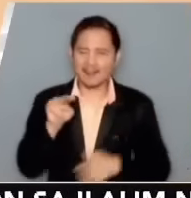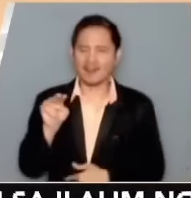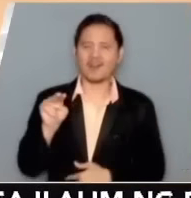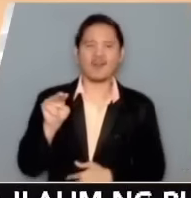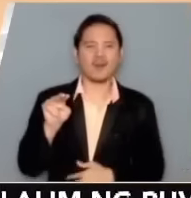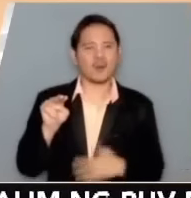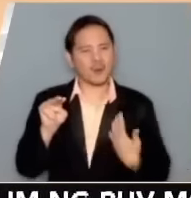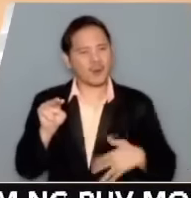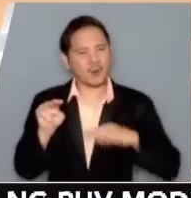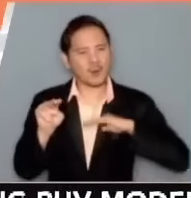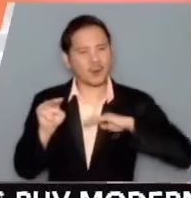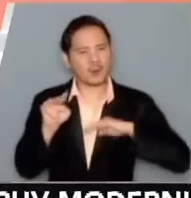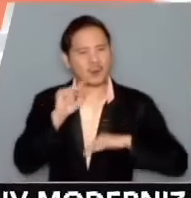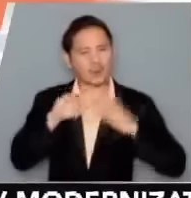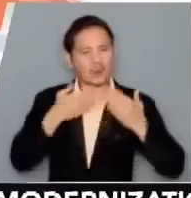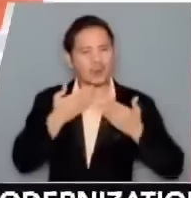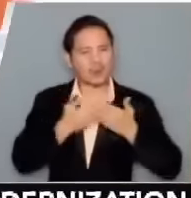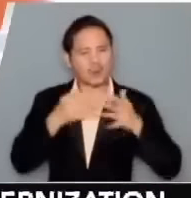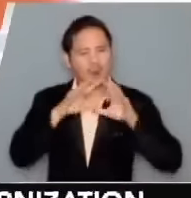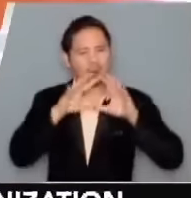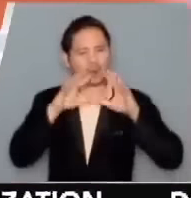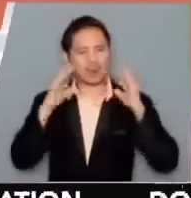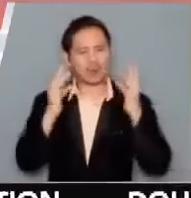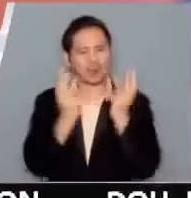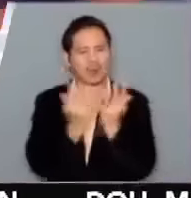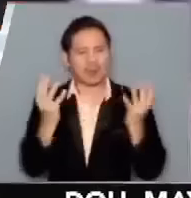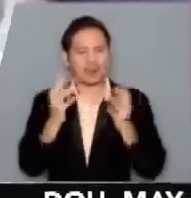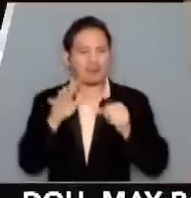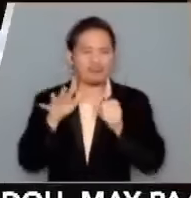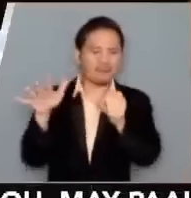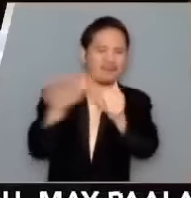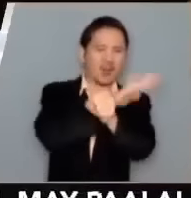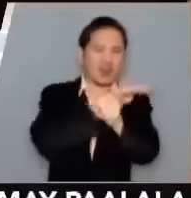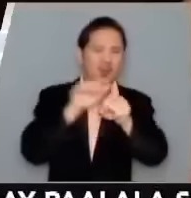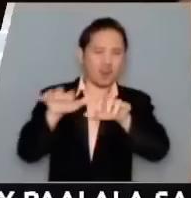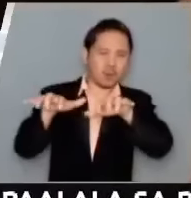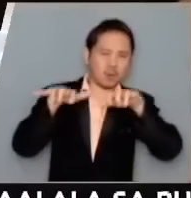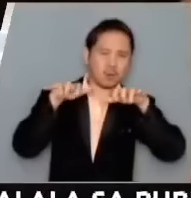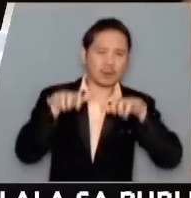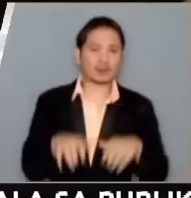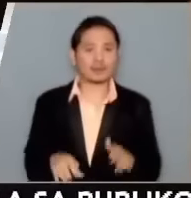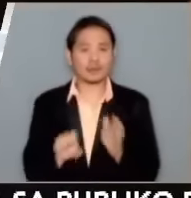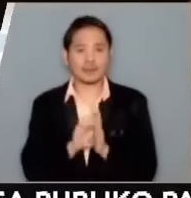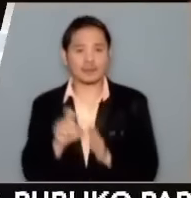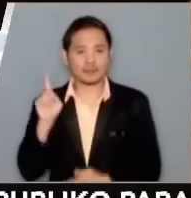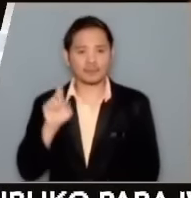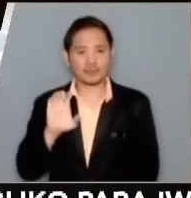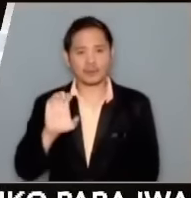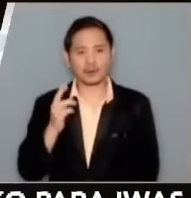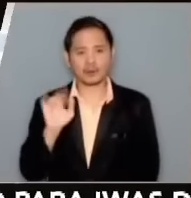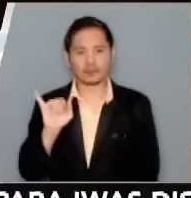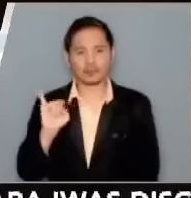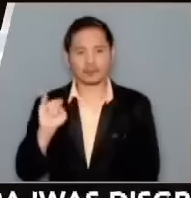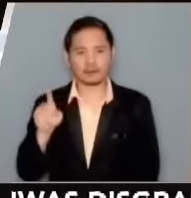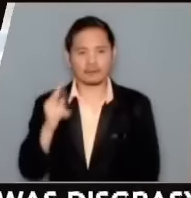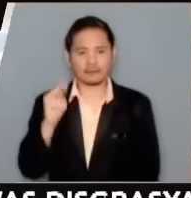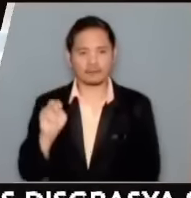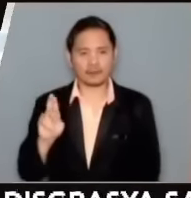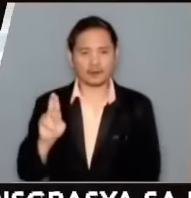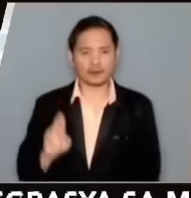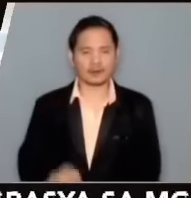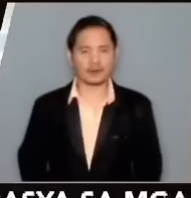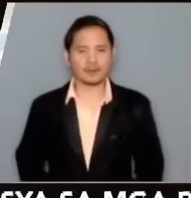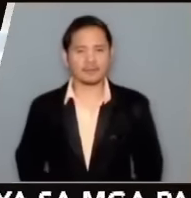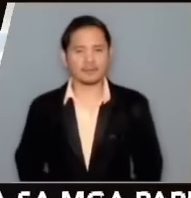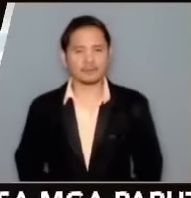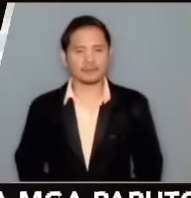of Asia punong-puno. Ganon din si Christopher Martin. Hindi pa pinakaabangan ko eh. Twin hearts pa lang kami. Kami mga twins. 16 pa lang ata